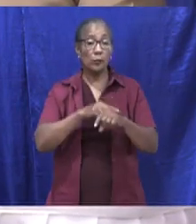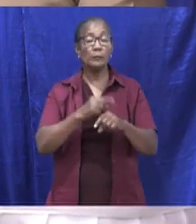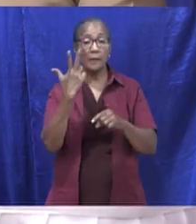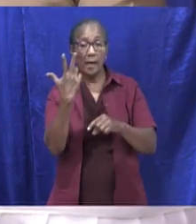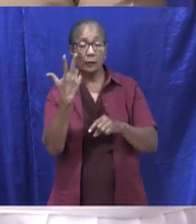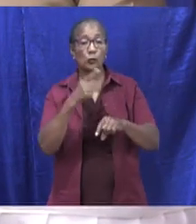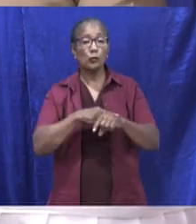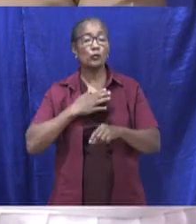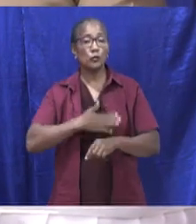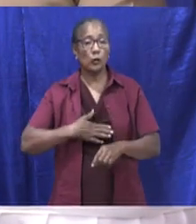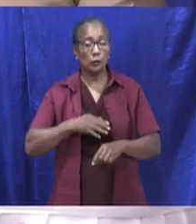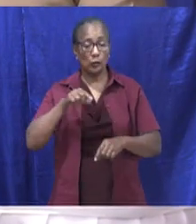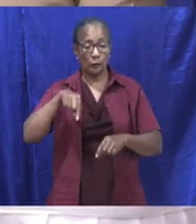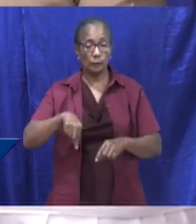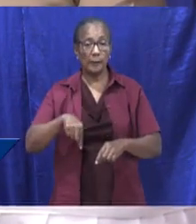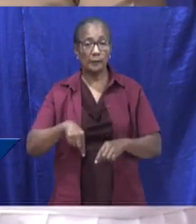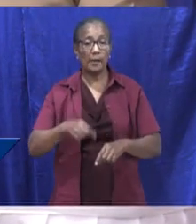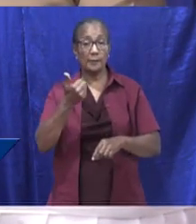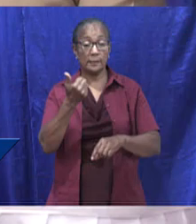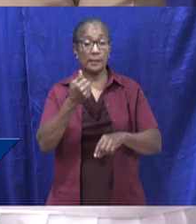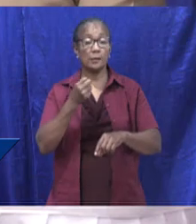8 uur, tot en met vanmorgen 6 uur, was de eerste